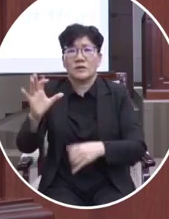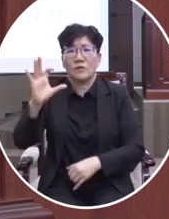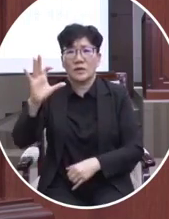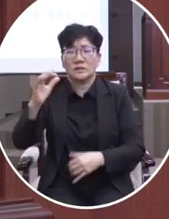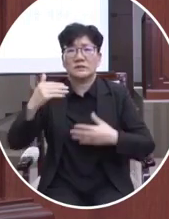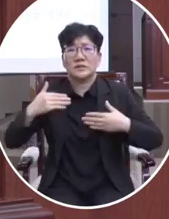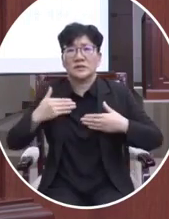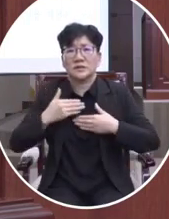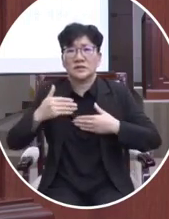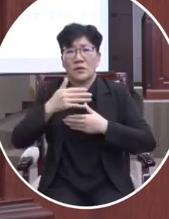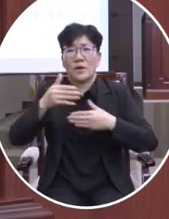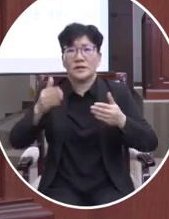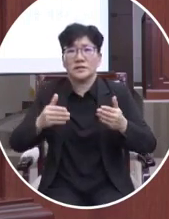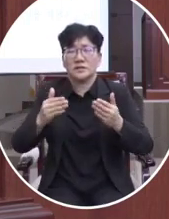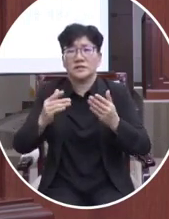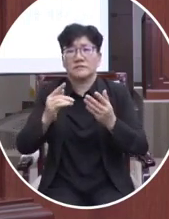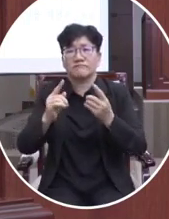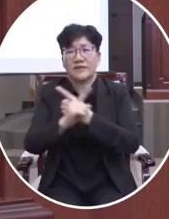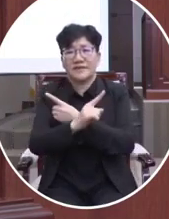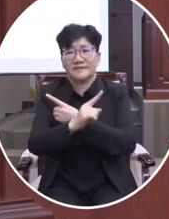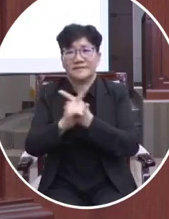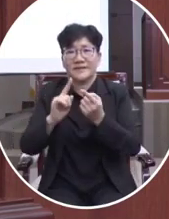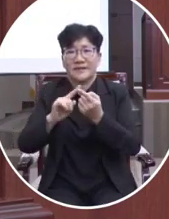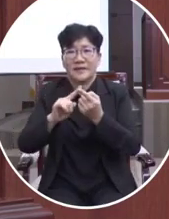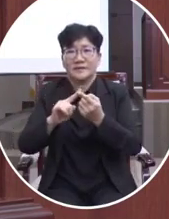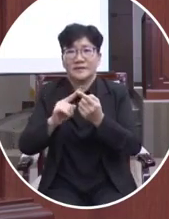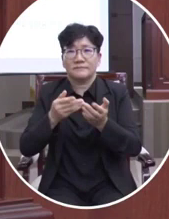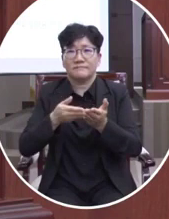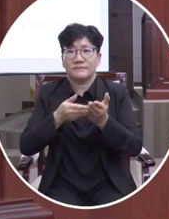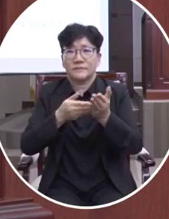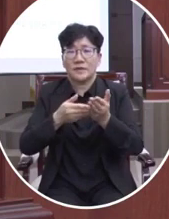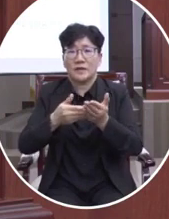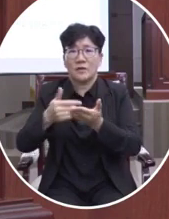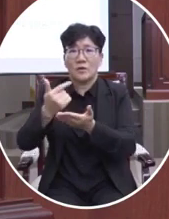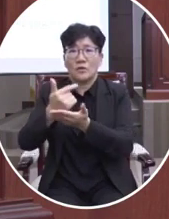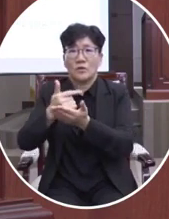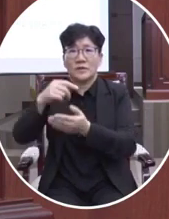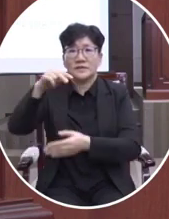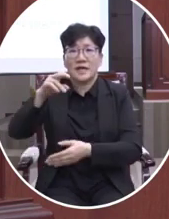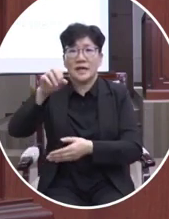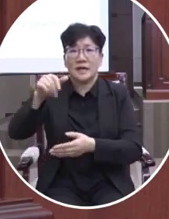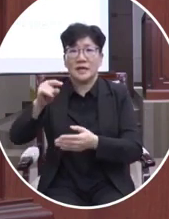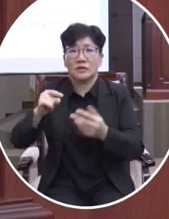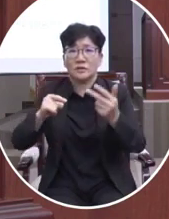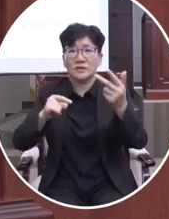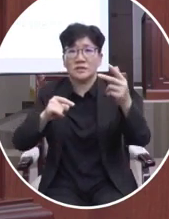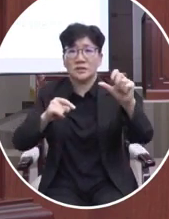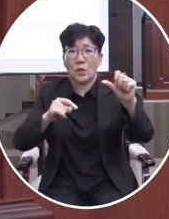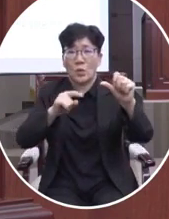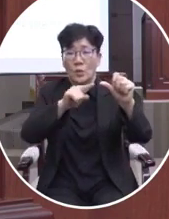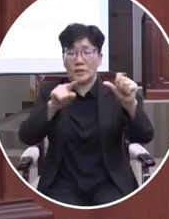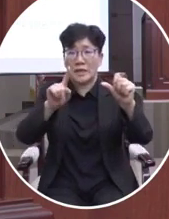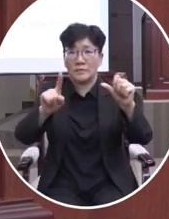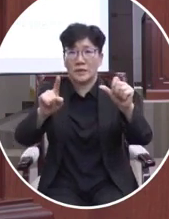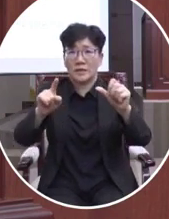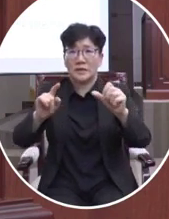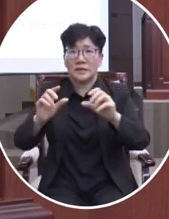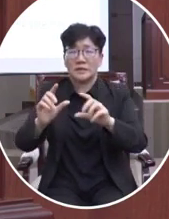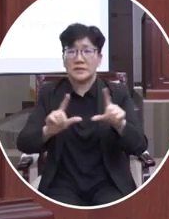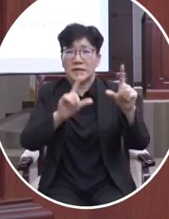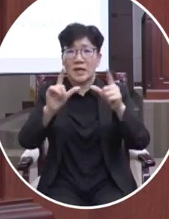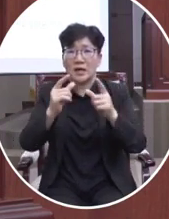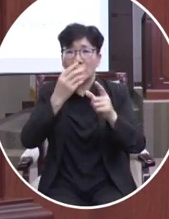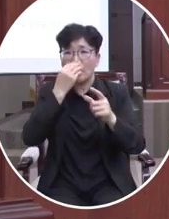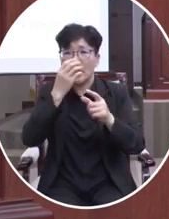화장실 샤워실 개선에 대한 것입니다 노원구 상계동 750-1번지에는 노원구